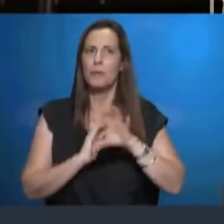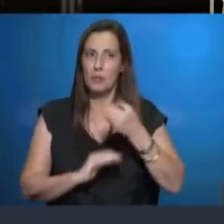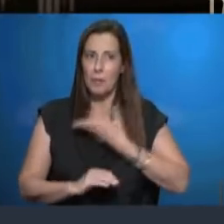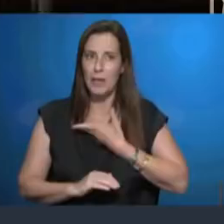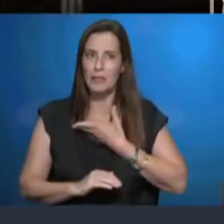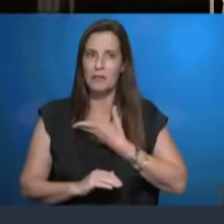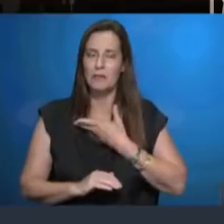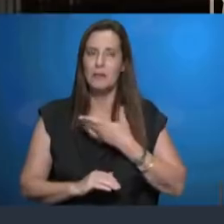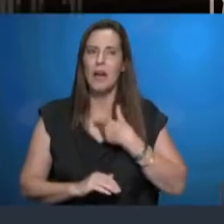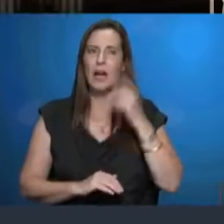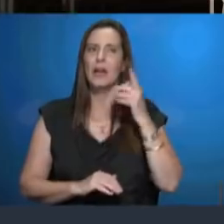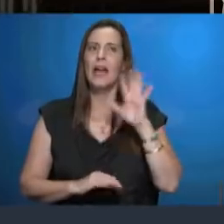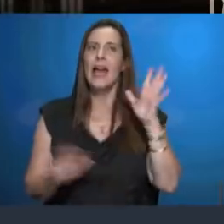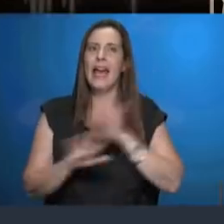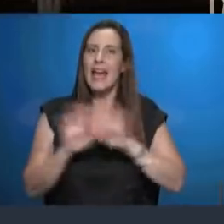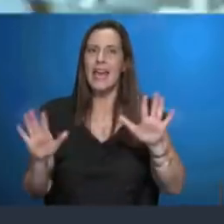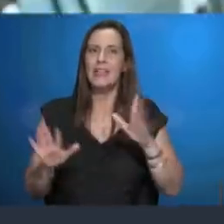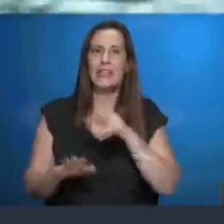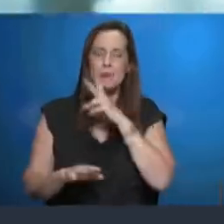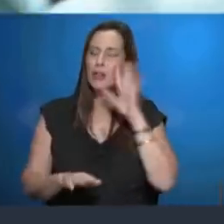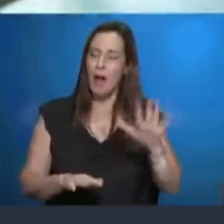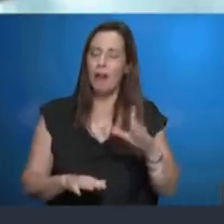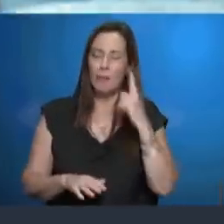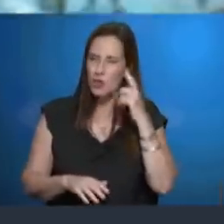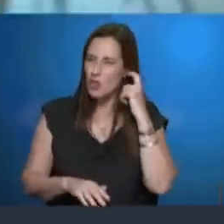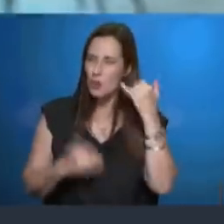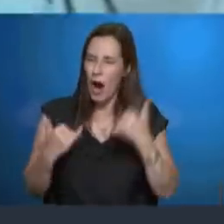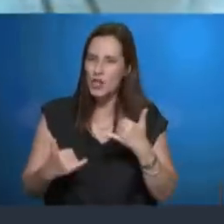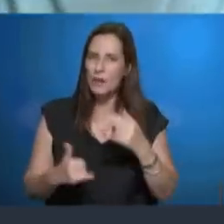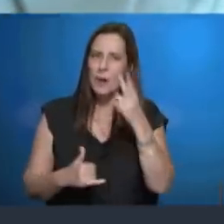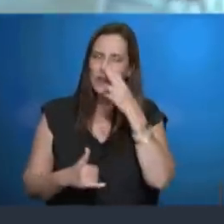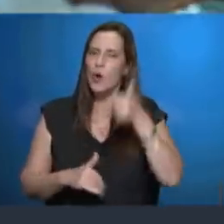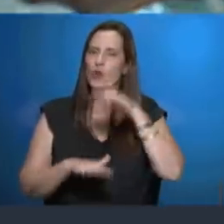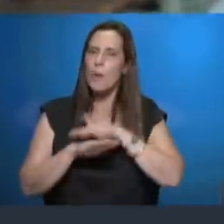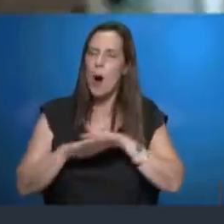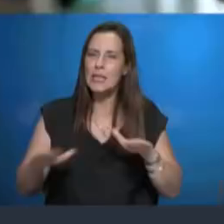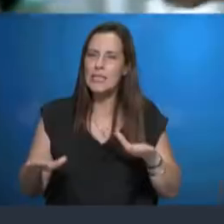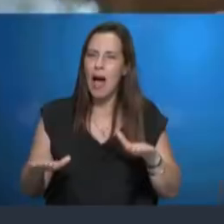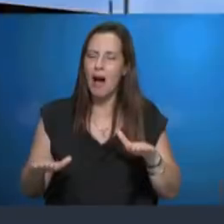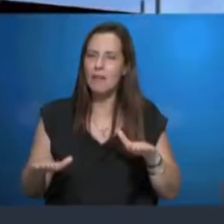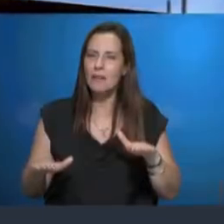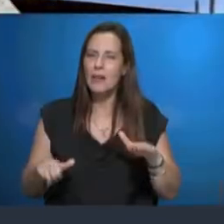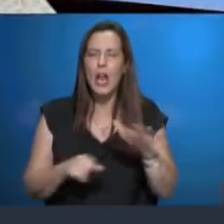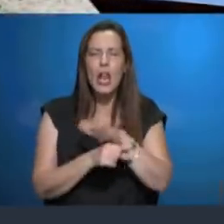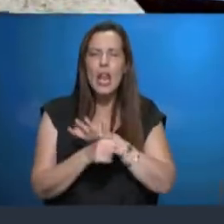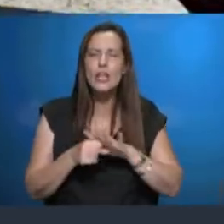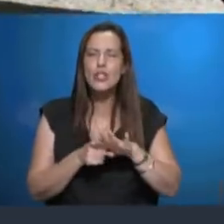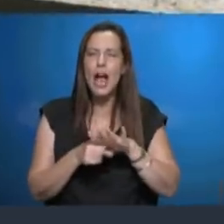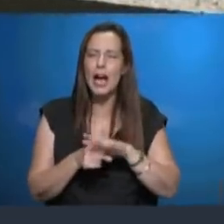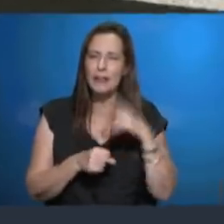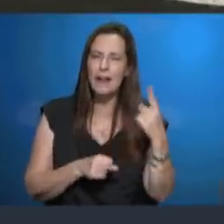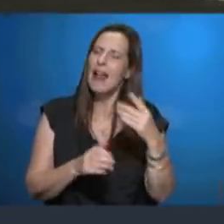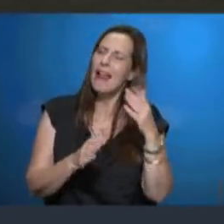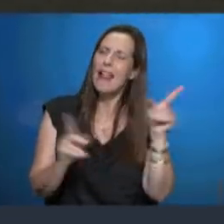שמח היום. אמא שלך יושבת בצד וכל בוכה. בקטע שתשמעו מיד מנסה אבוטבול ראש המועצה לשכנע לכאורה את מם